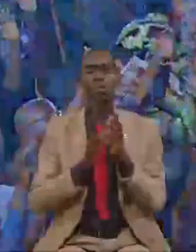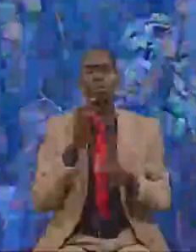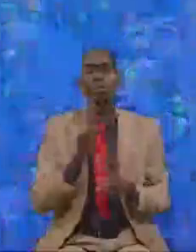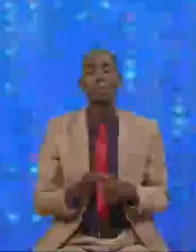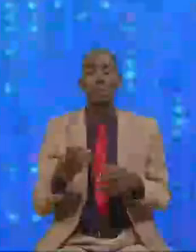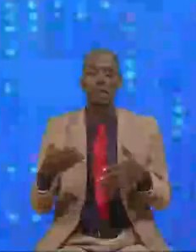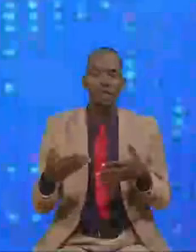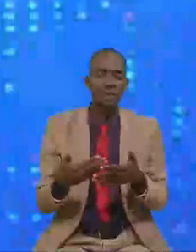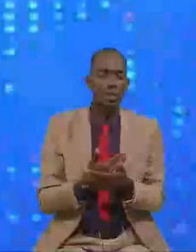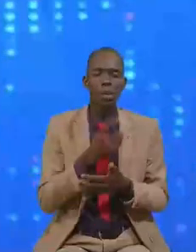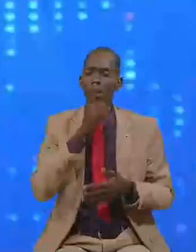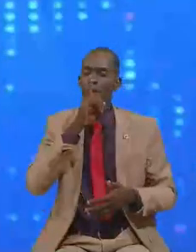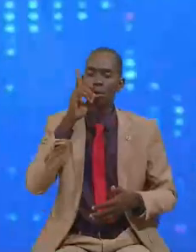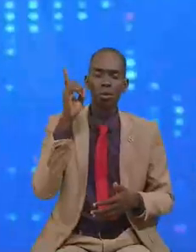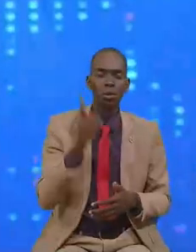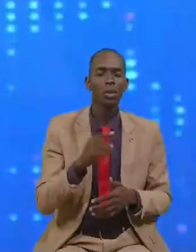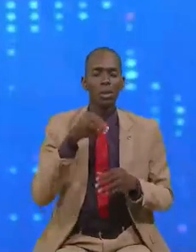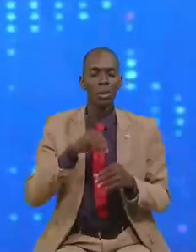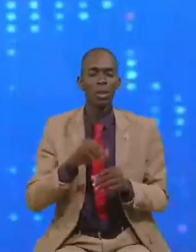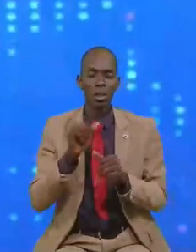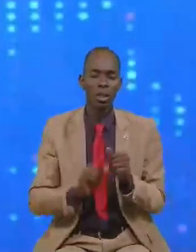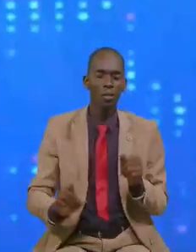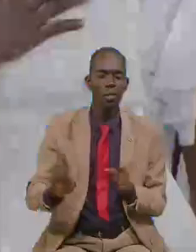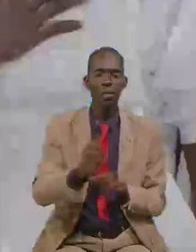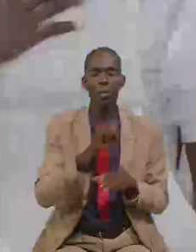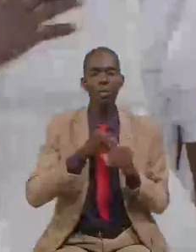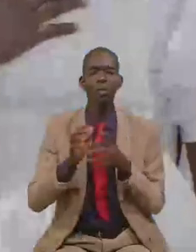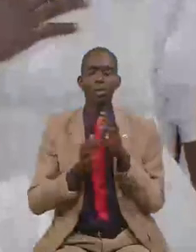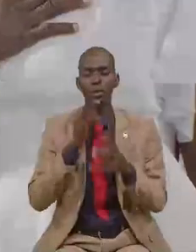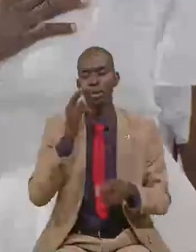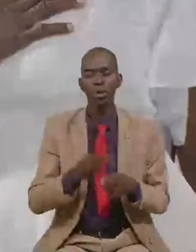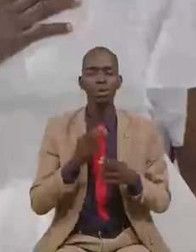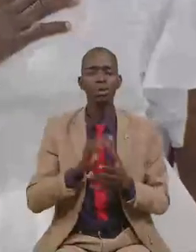une nouvelle assurance dans chaque vie.